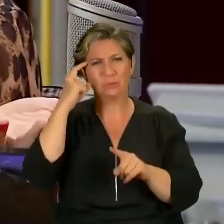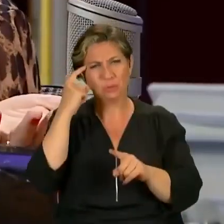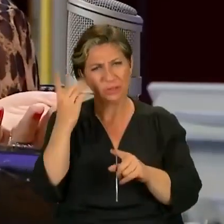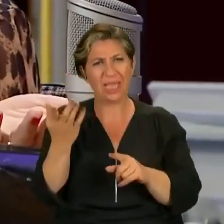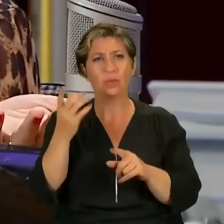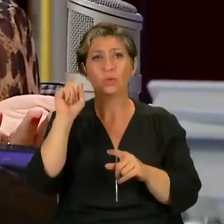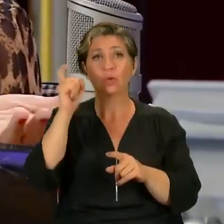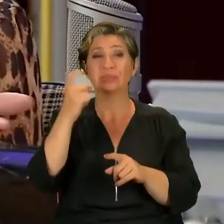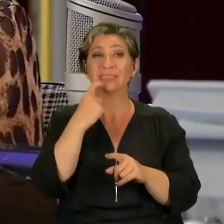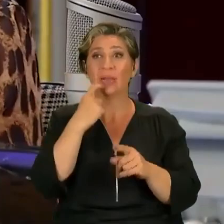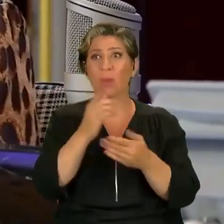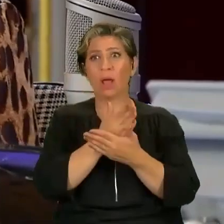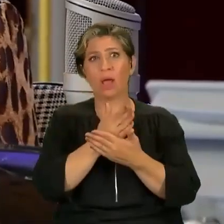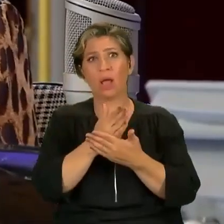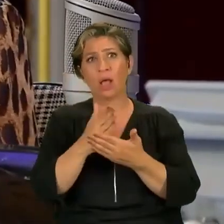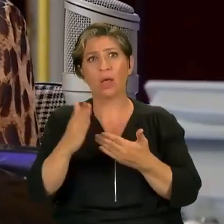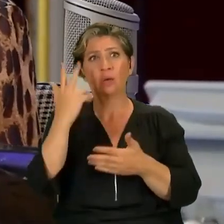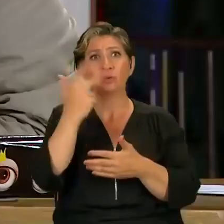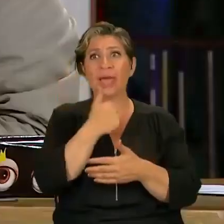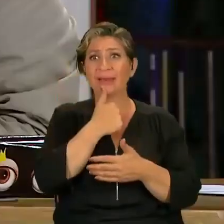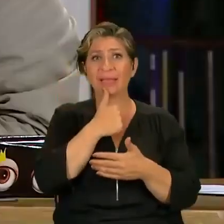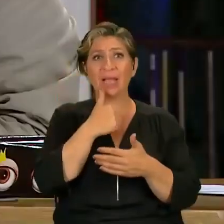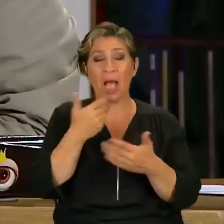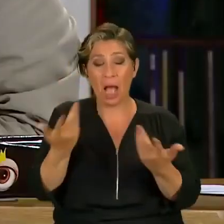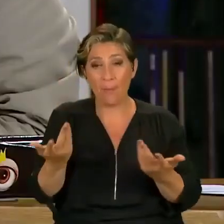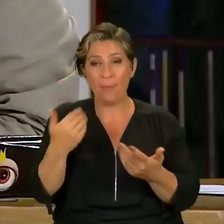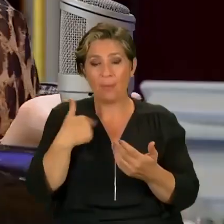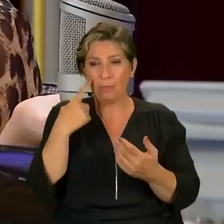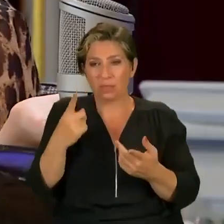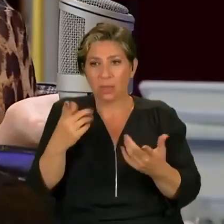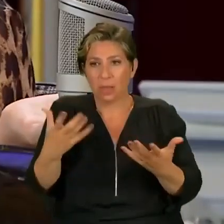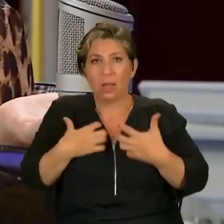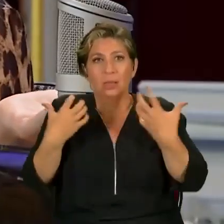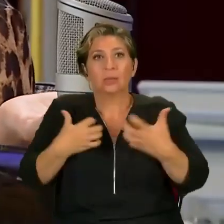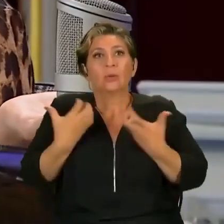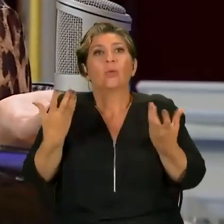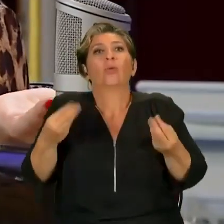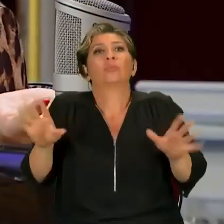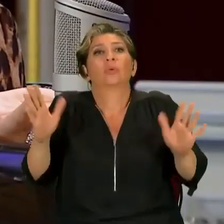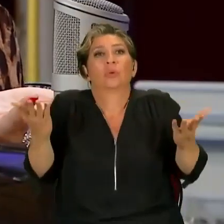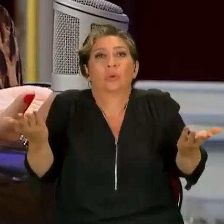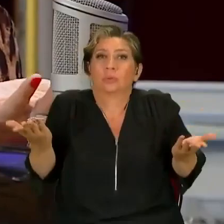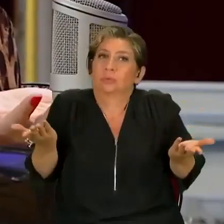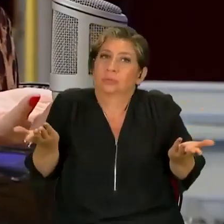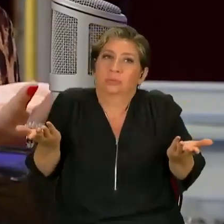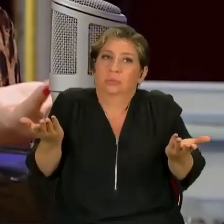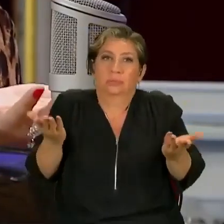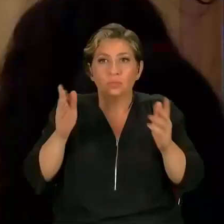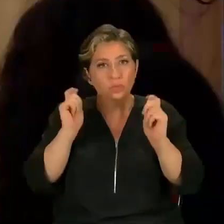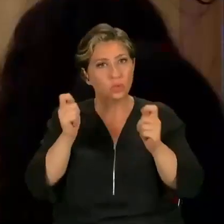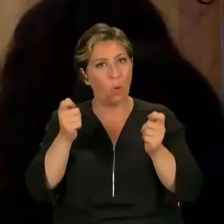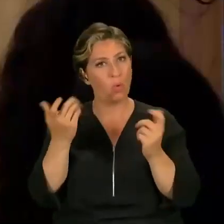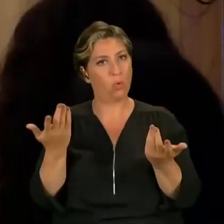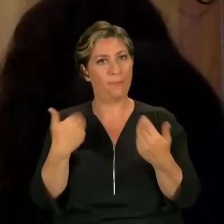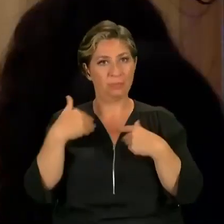zihniyet. 9 sene böyle sürdü 3 oğlanlar. Ama ben baktım ki çekilecek de değil hocam yani.